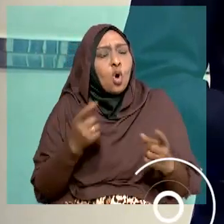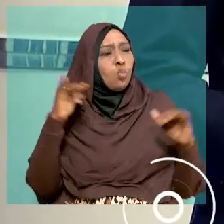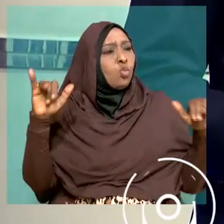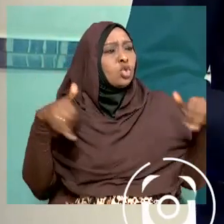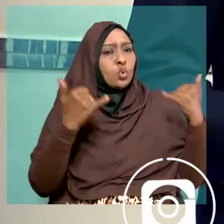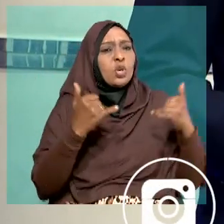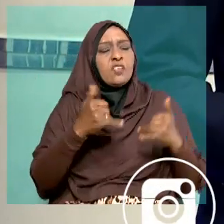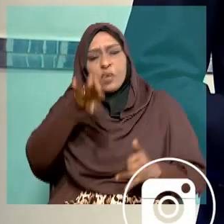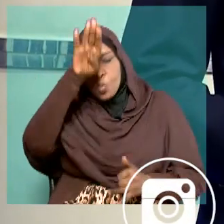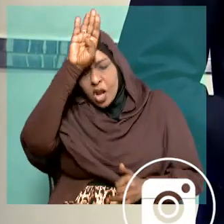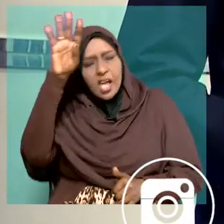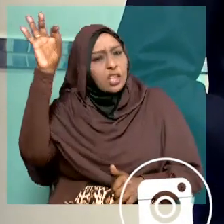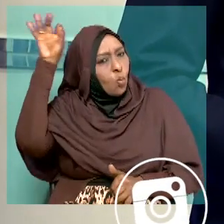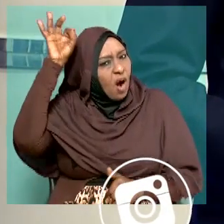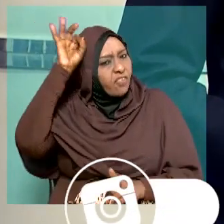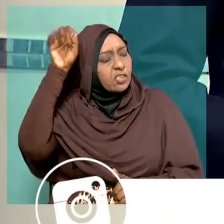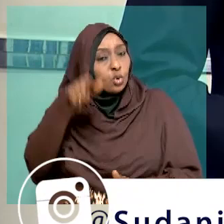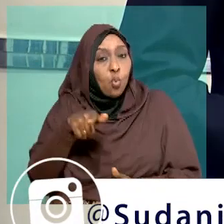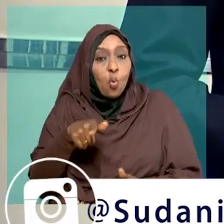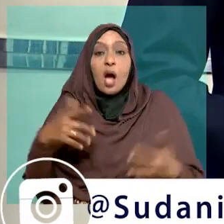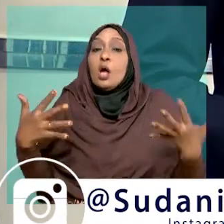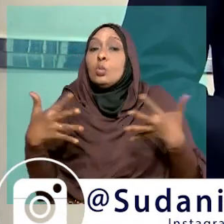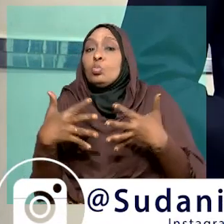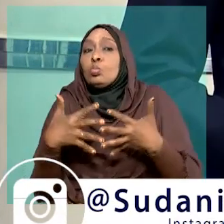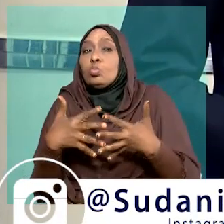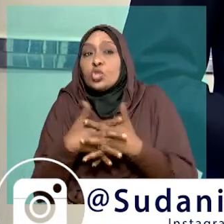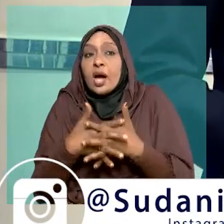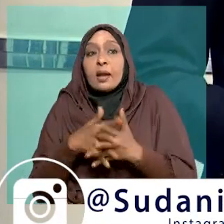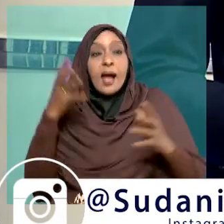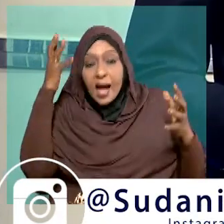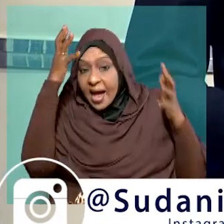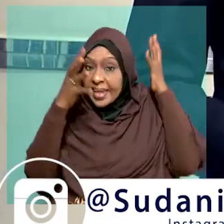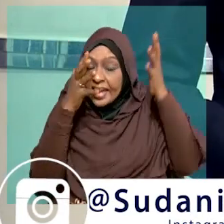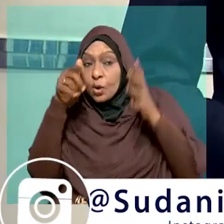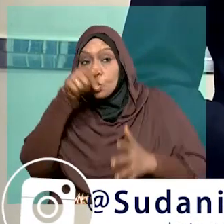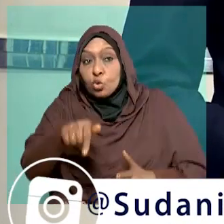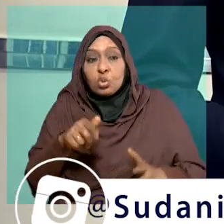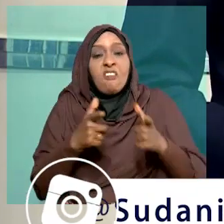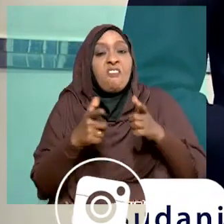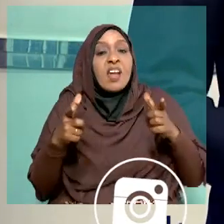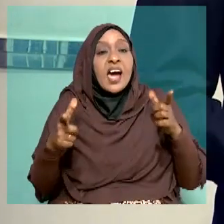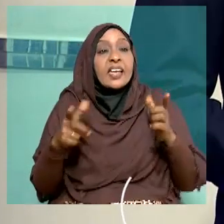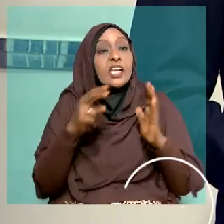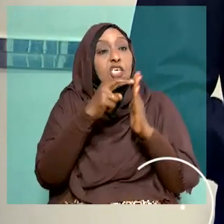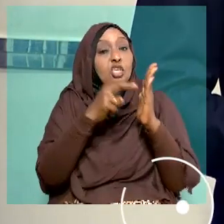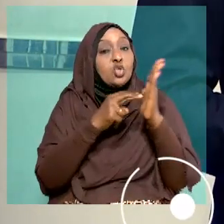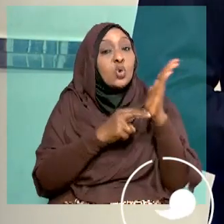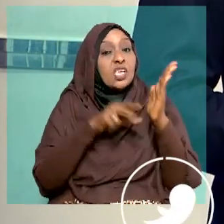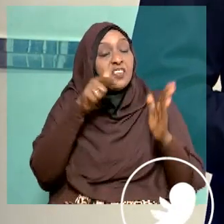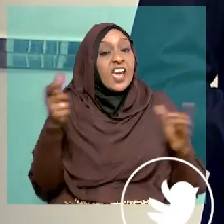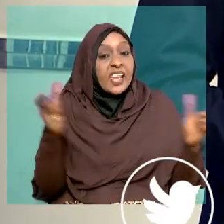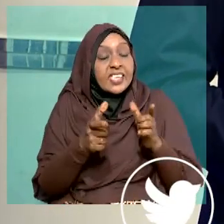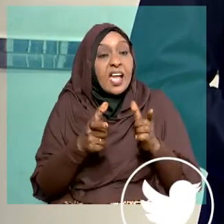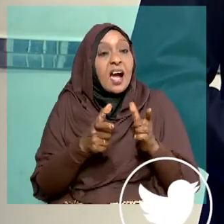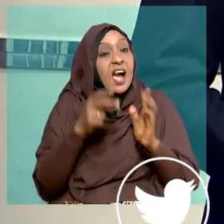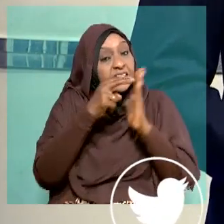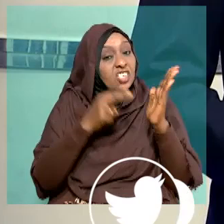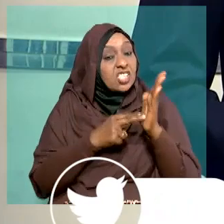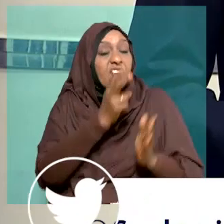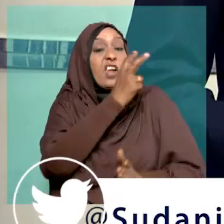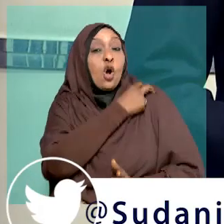الأقاليم والمحافظات، وكان القاسم المشترك قلقهم من وجود فراغ دستوري في البنية التشريعية على مستوى الحكم